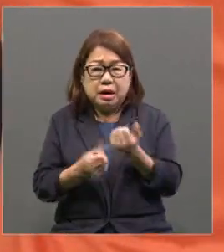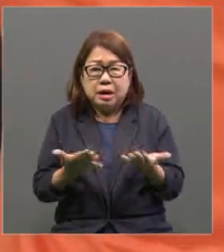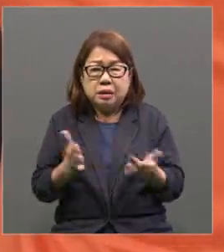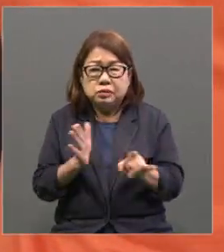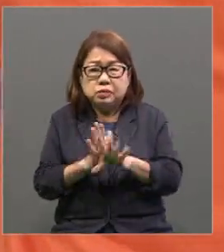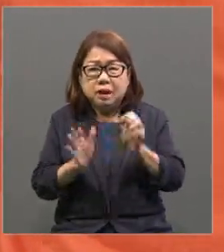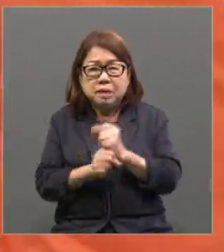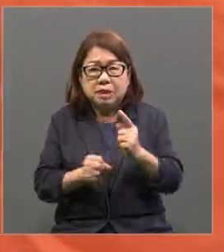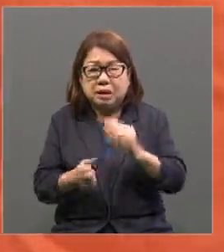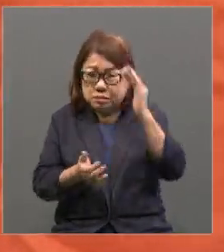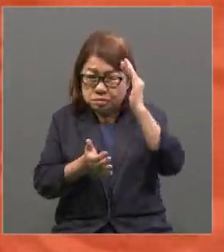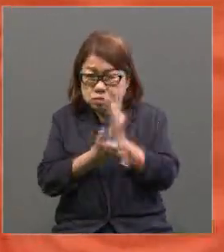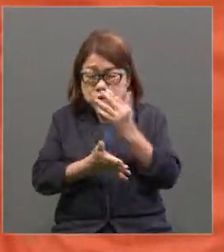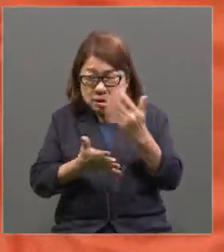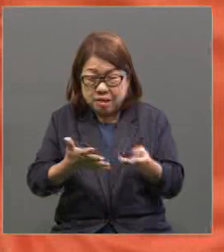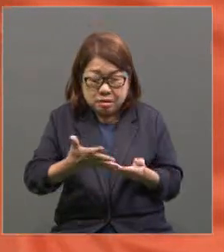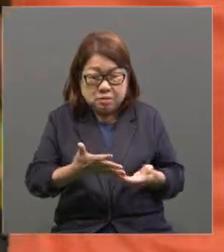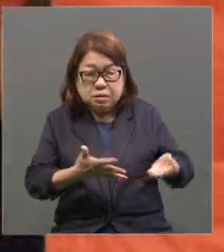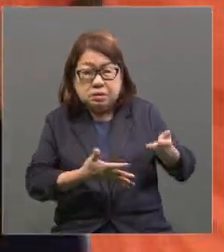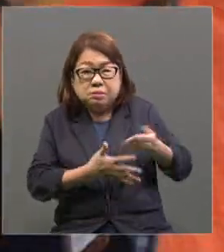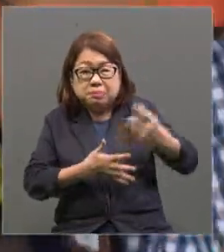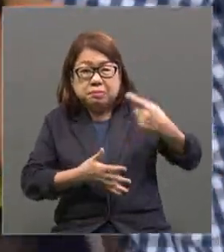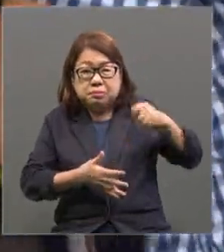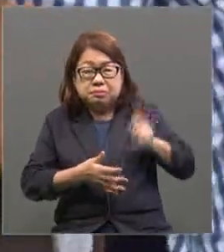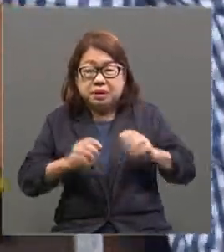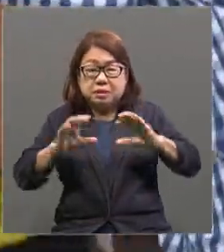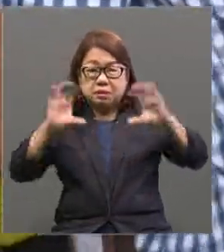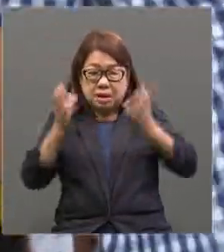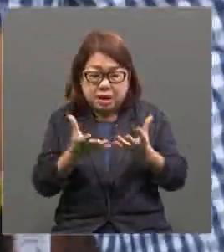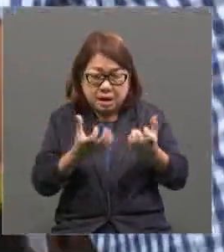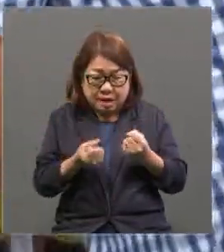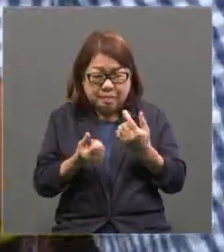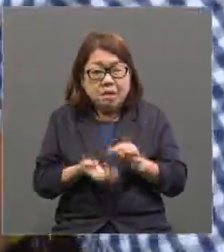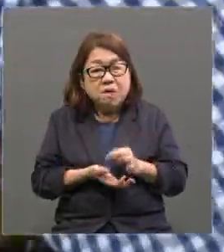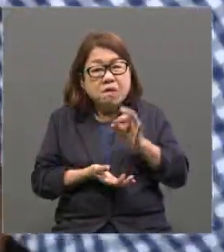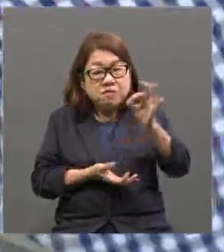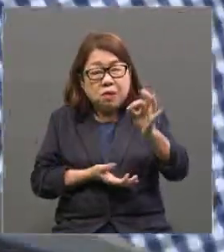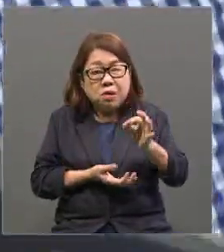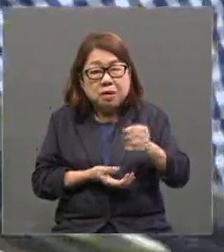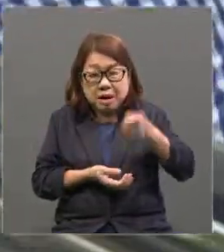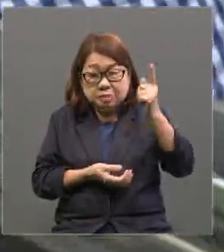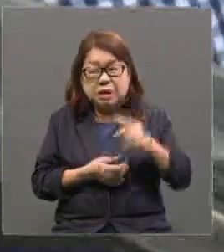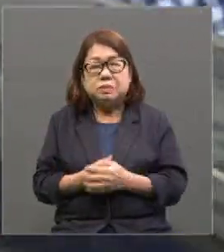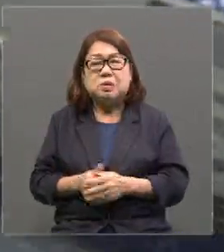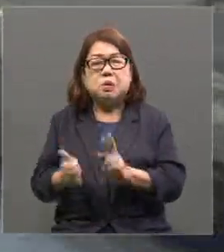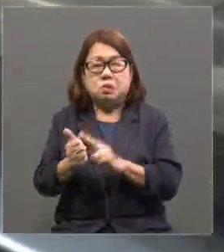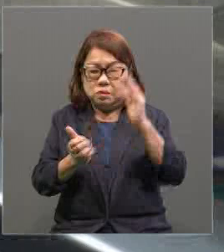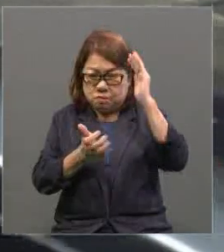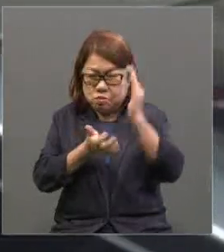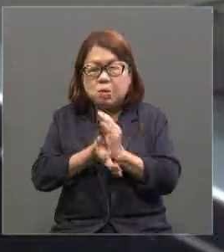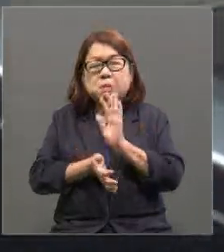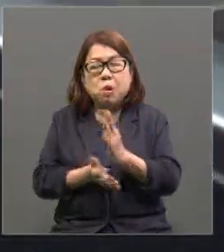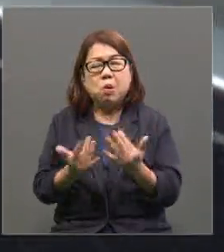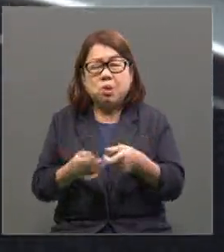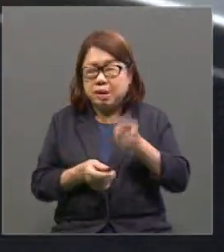ากชั้นพนักงานสอบสวนไปที่ชั้นอัยการพิจารณาส่งฟ้องหรือไม่เนี่ยเมื่อไหร่ ไม่นานคุณผู้ชมบิ๊กโจ๊กบอกเลยสัปดาห์หน้าทั้